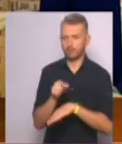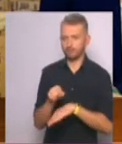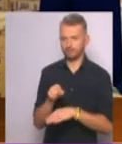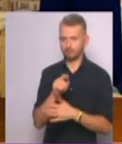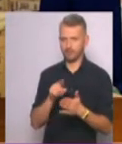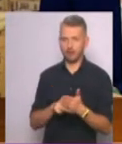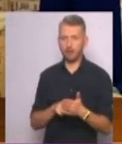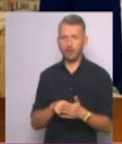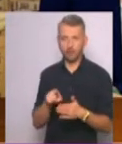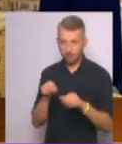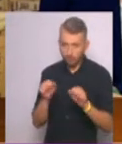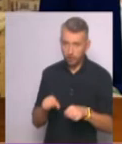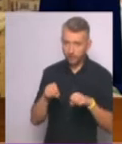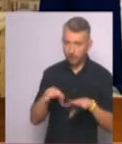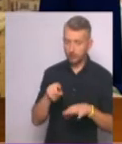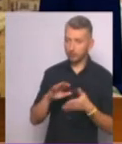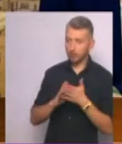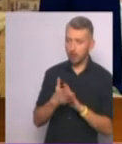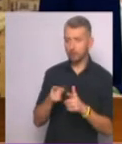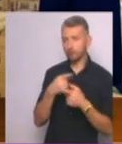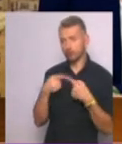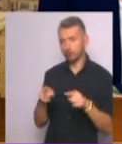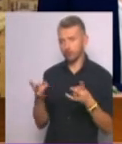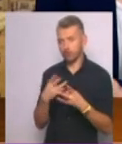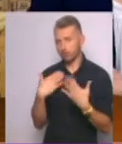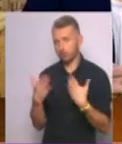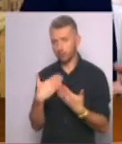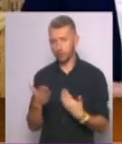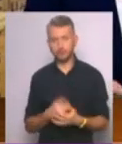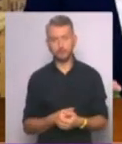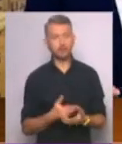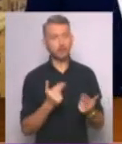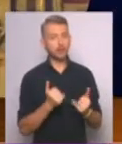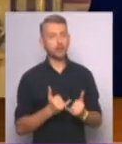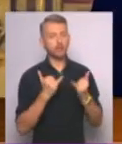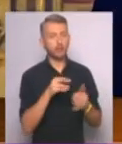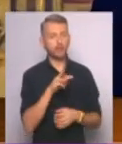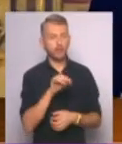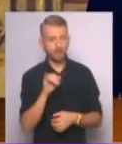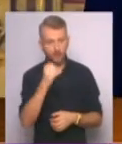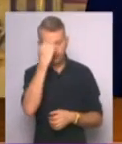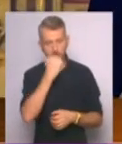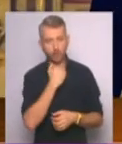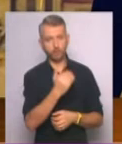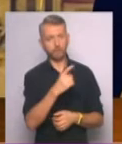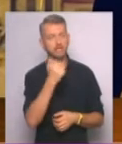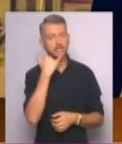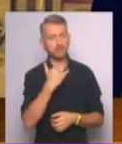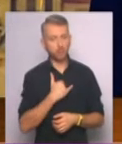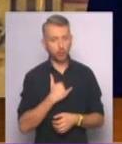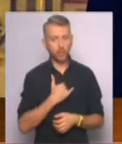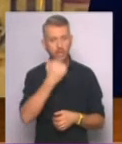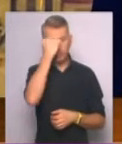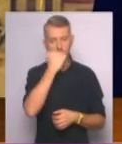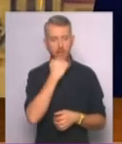цю ситуацію насправді, чи інші потрібні тут механізми? Прошу. Так, шановна Марія Іванівна, дякую вам за дзвінок, дякую